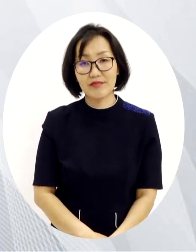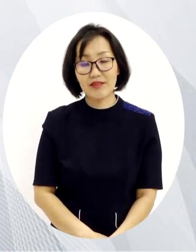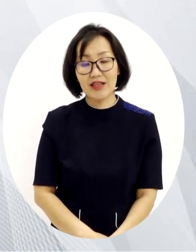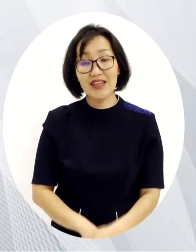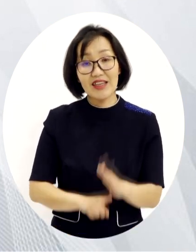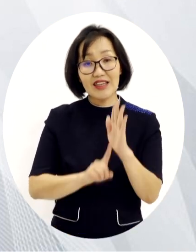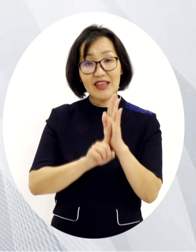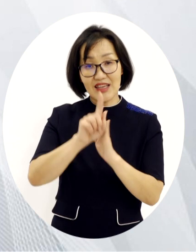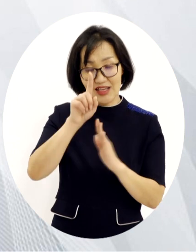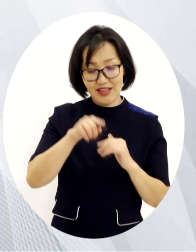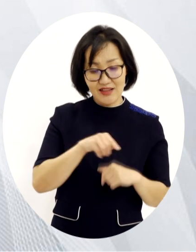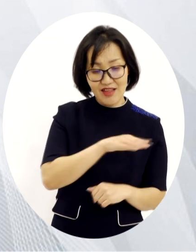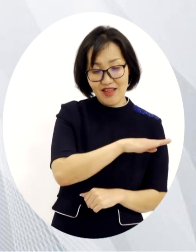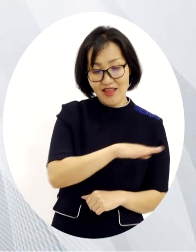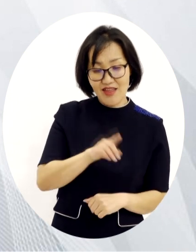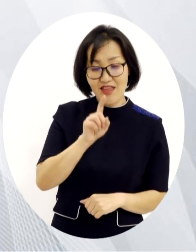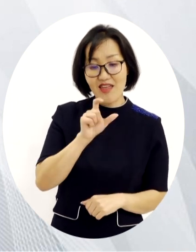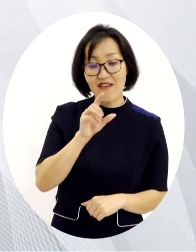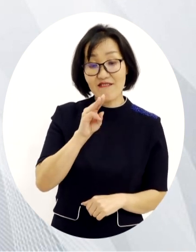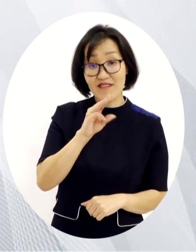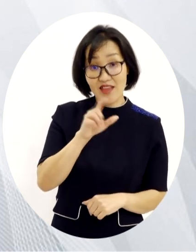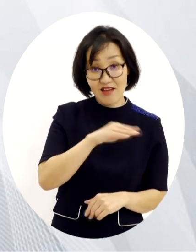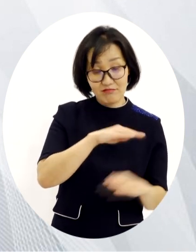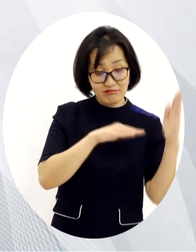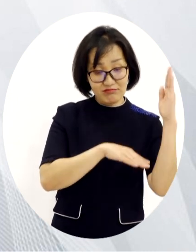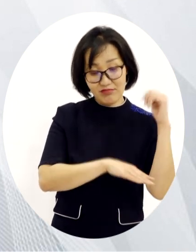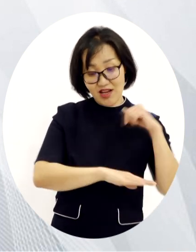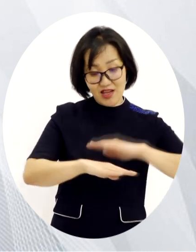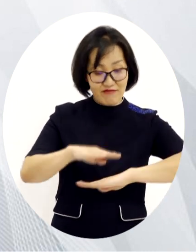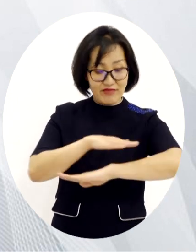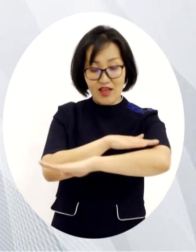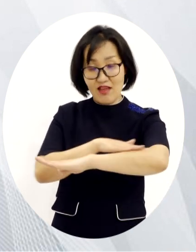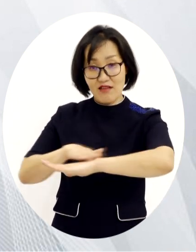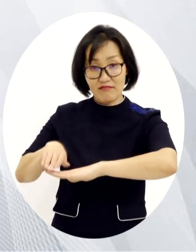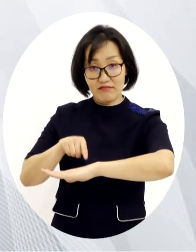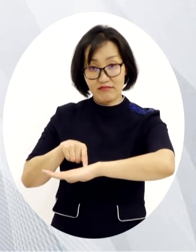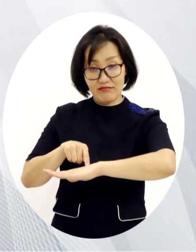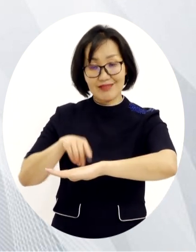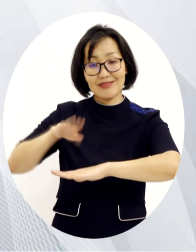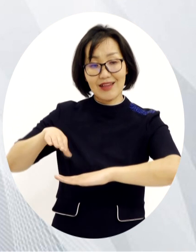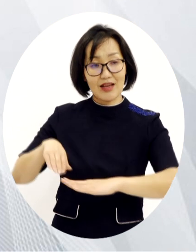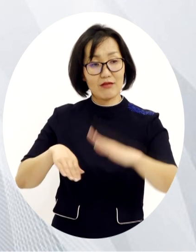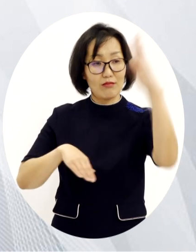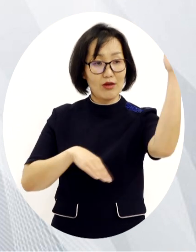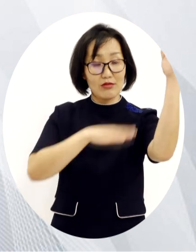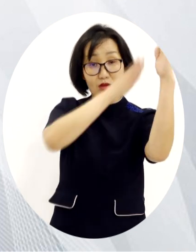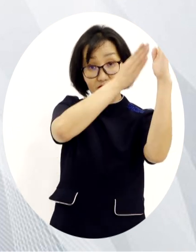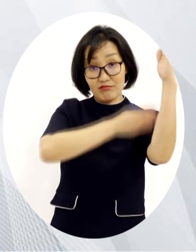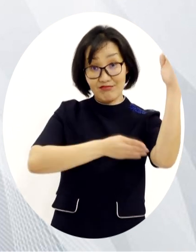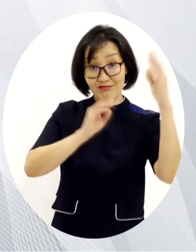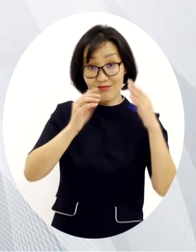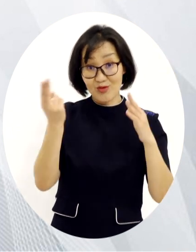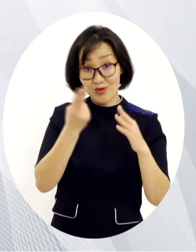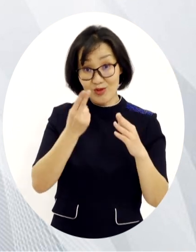График байгуулахын тулд эхлээд яах нь вэ? Хэвтэй босоо тэнхлэг татгах нь ш. За бүгдээрээ дэвтрээ нээгээд